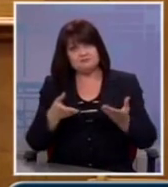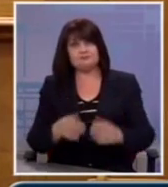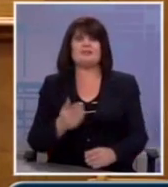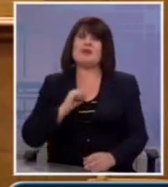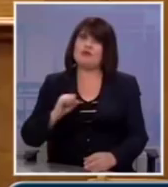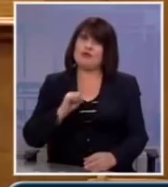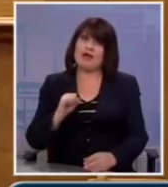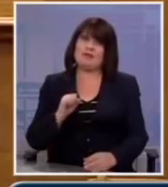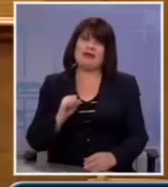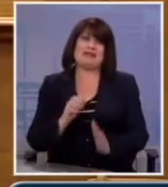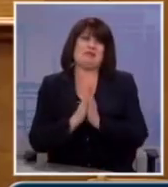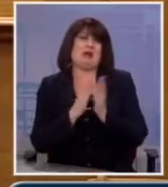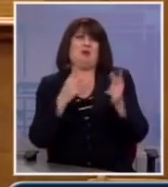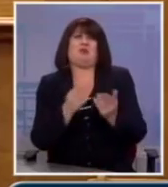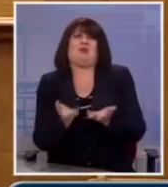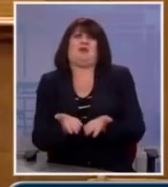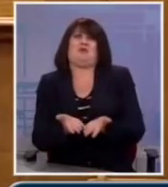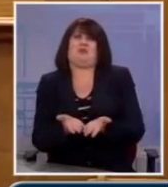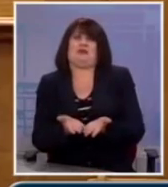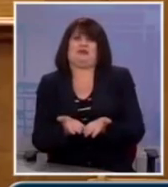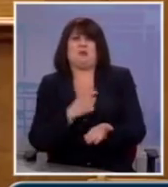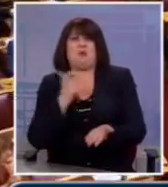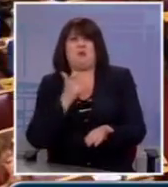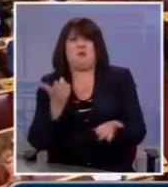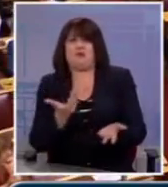Φοβάμαι όμως, κύριε Μπαλαβού, φοβάμαι όμως,